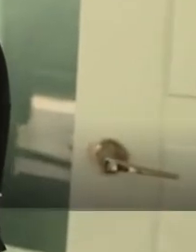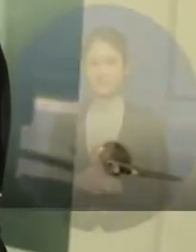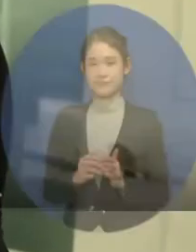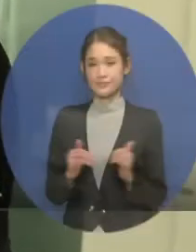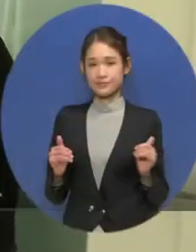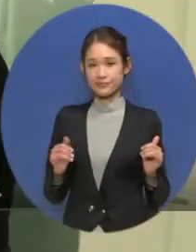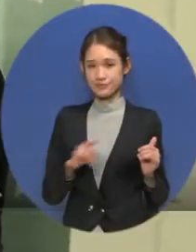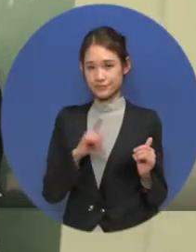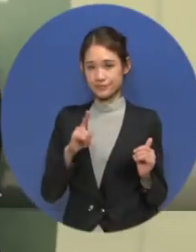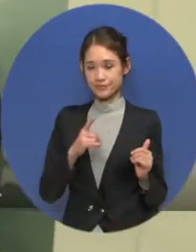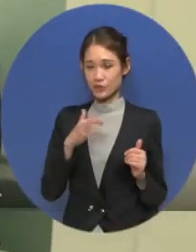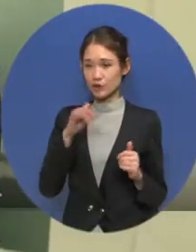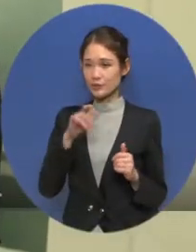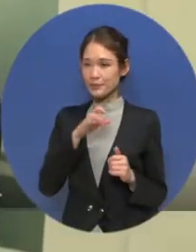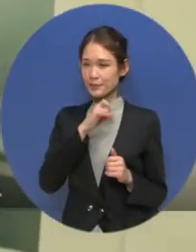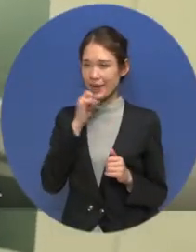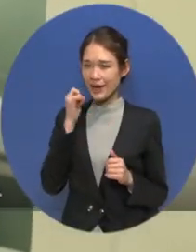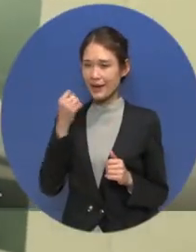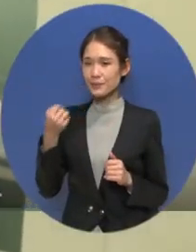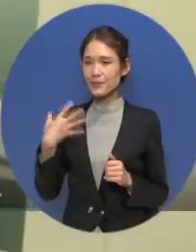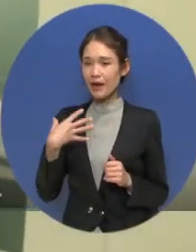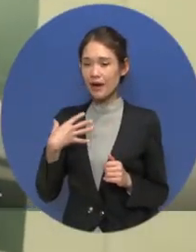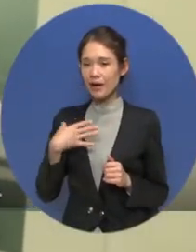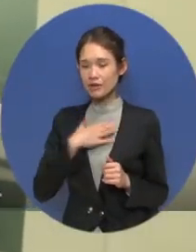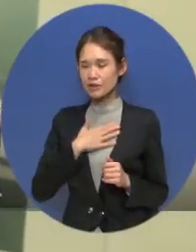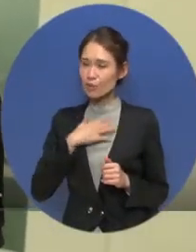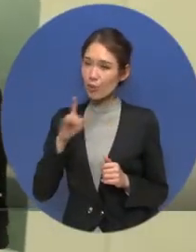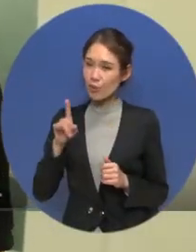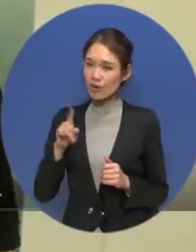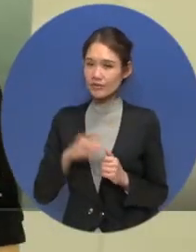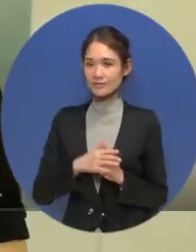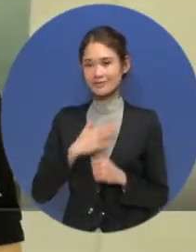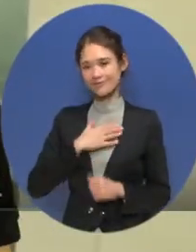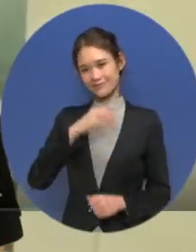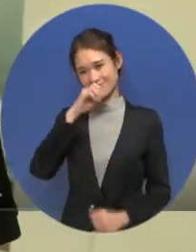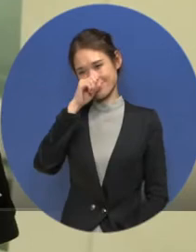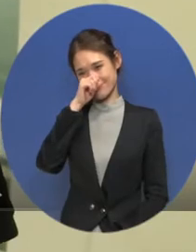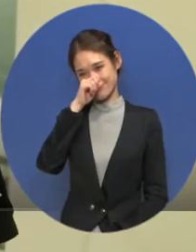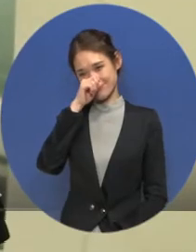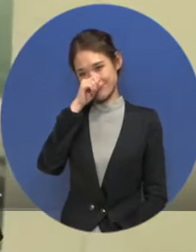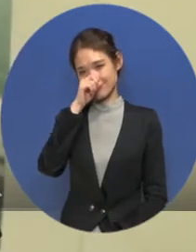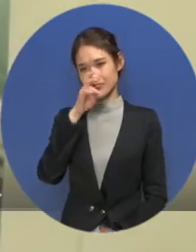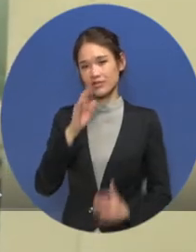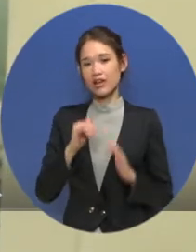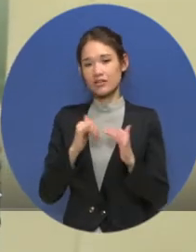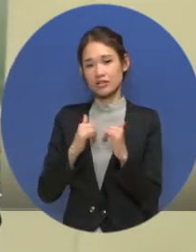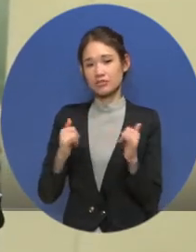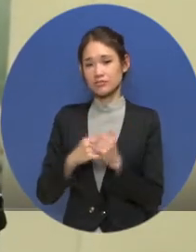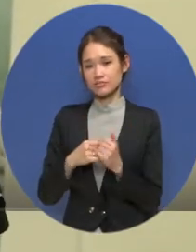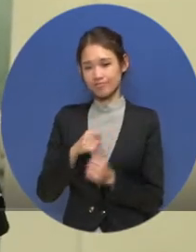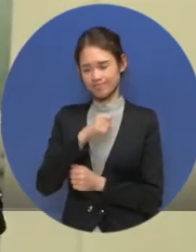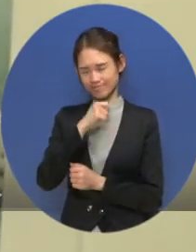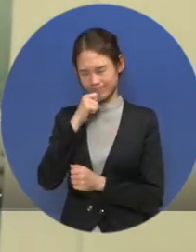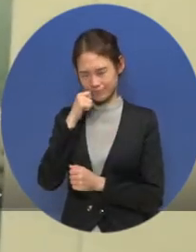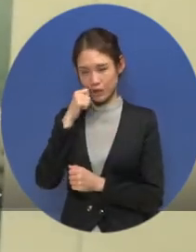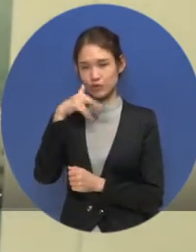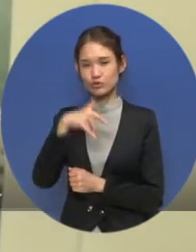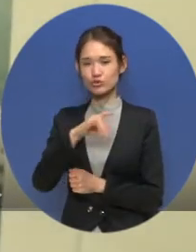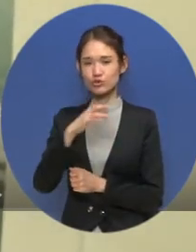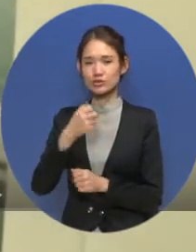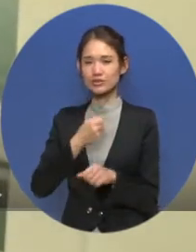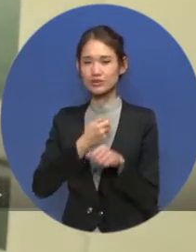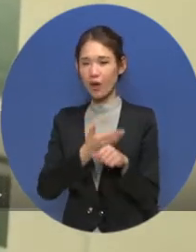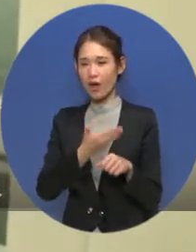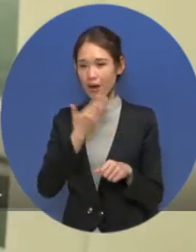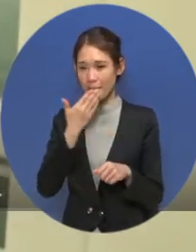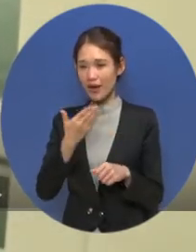사람들이 누룽지 맛있다 그럴 때 기분이 어때요? 기분이 좋아요. 그냥 이렇게 사람들한테 맛있는 누룽지를 전할 수